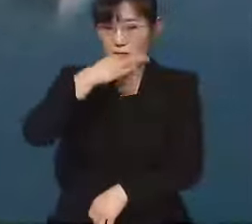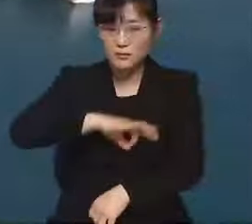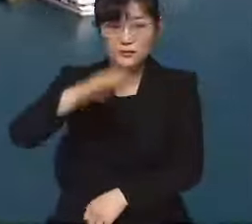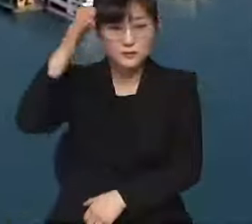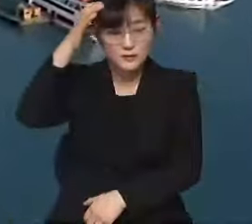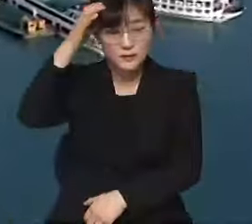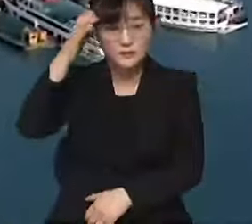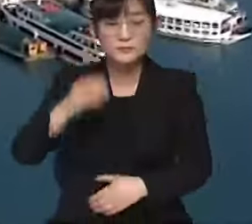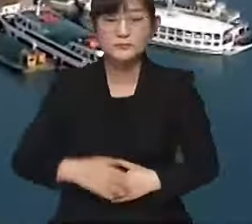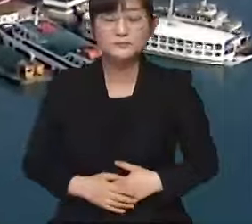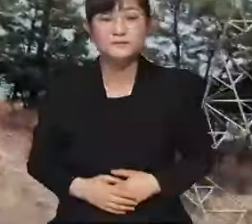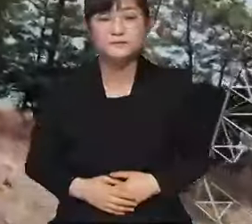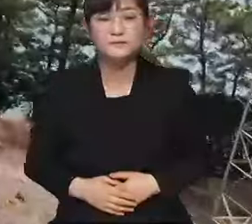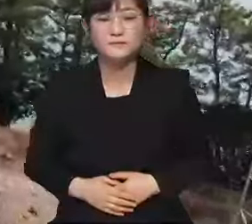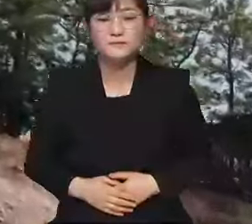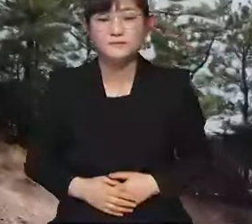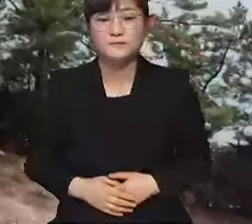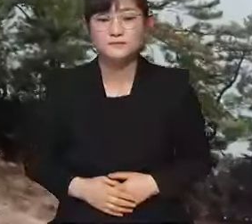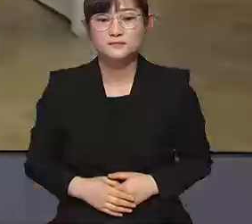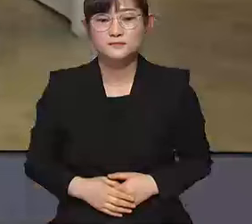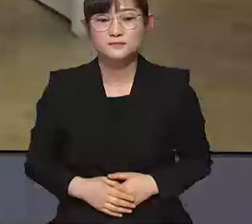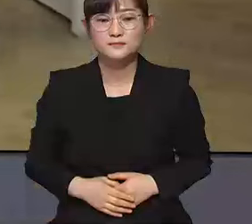효과가 예상되고 있습니다.